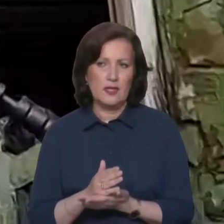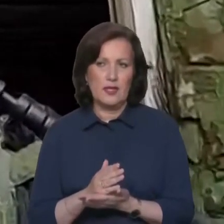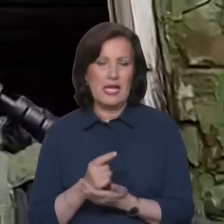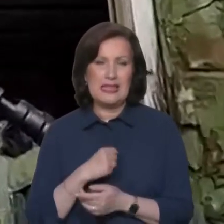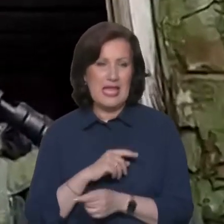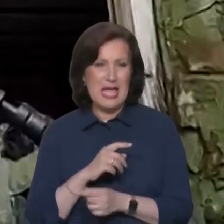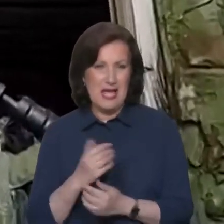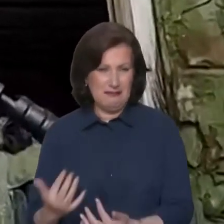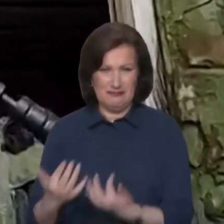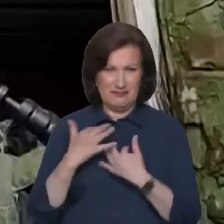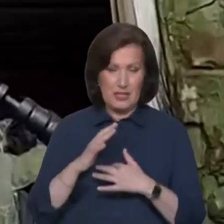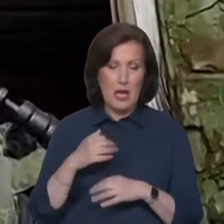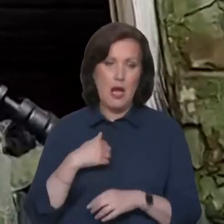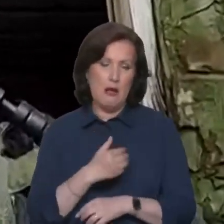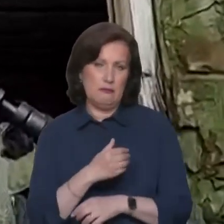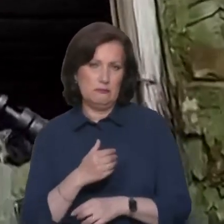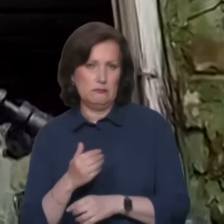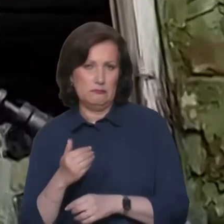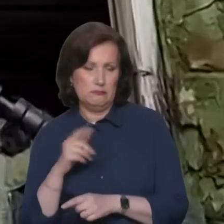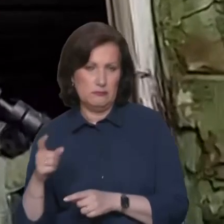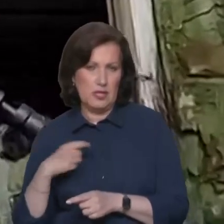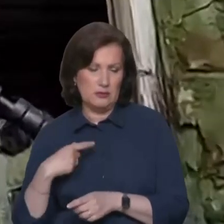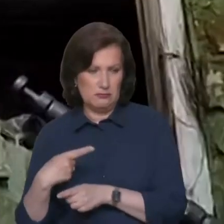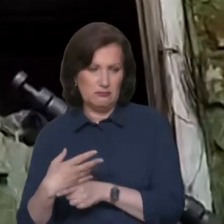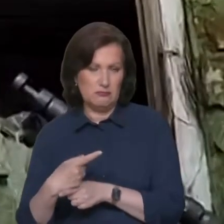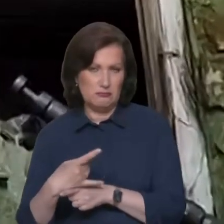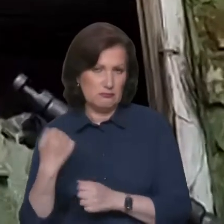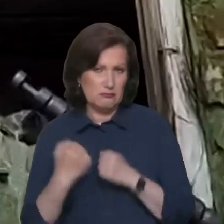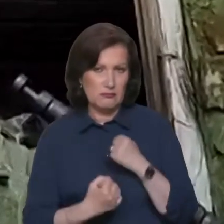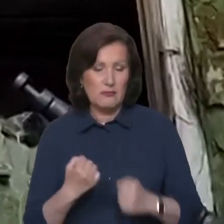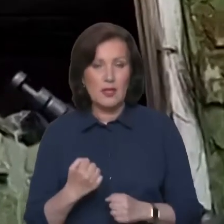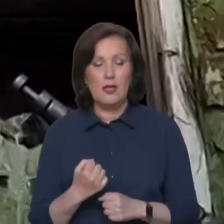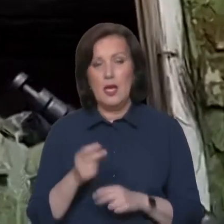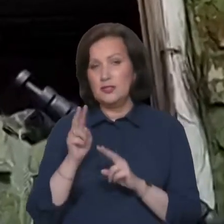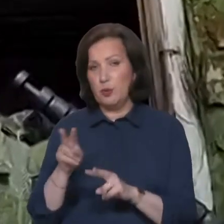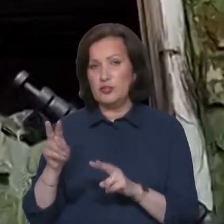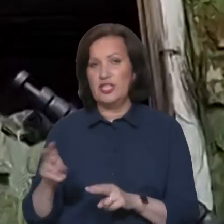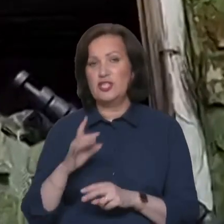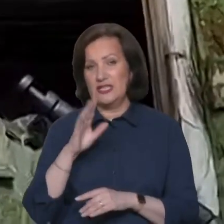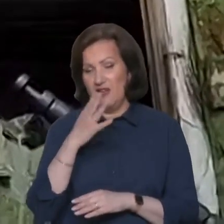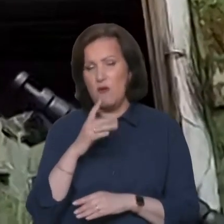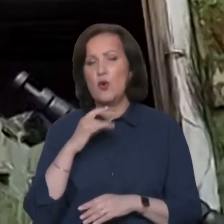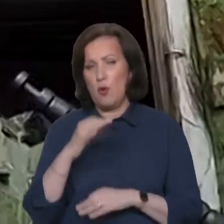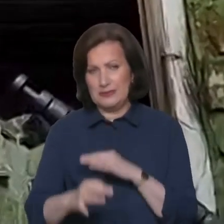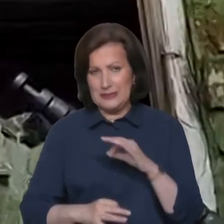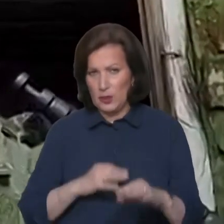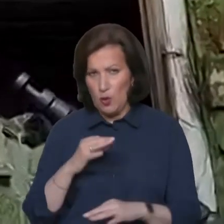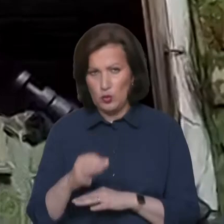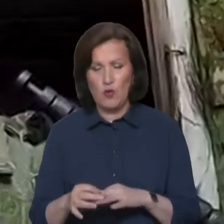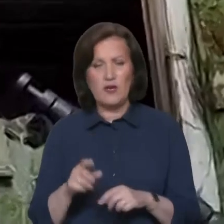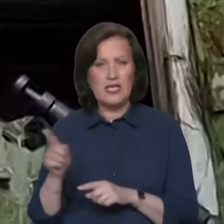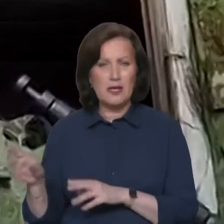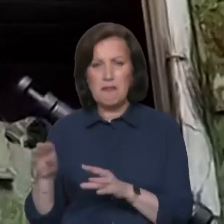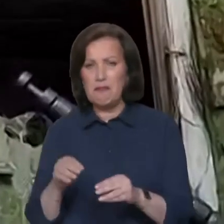нас заходити, але намагається нас турбувати артилерію. Спостереження за ворогом ведеться цілодобово. Тобто жодні